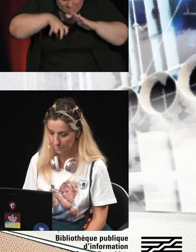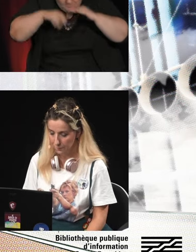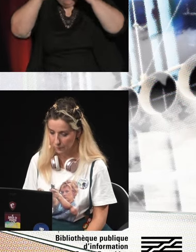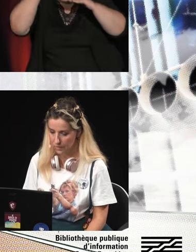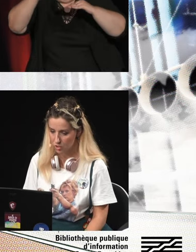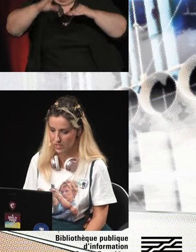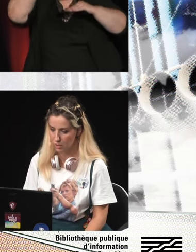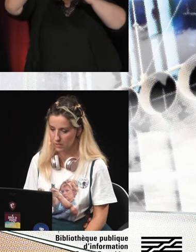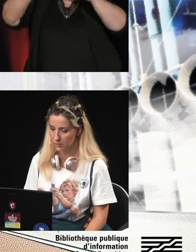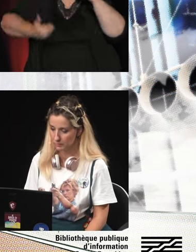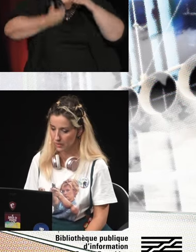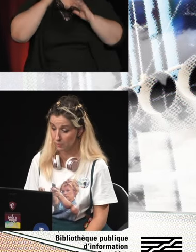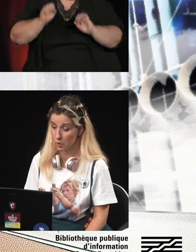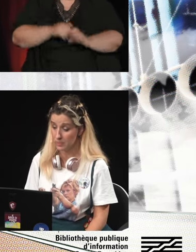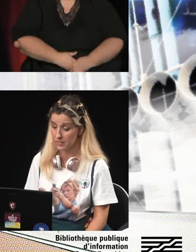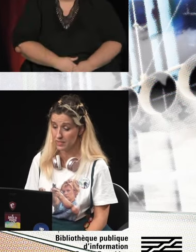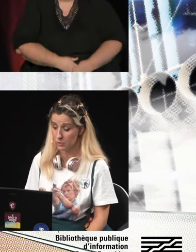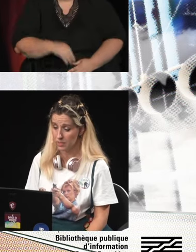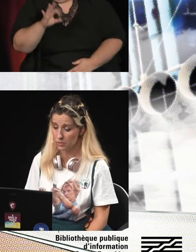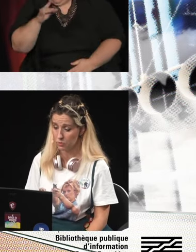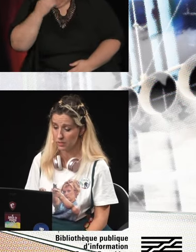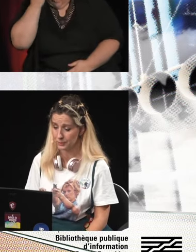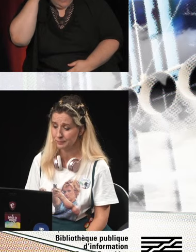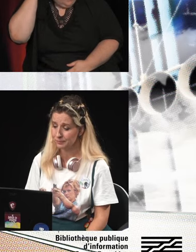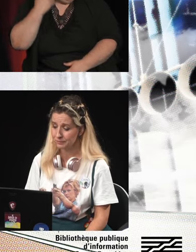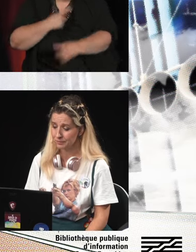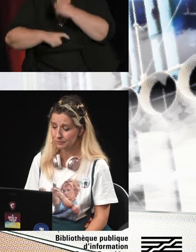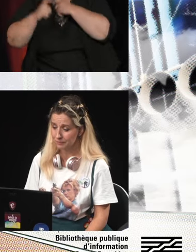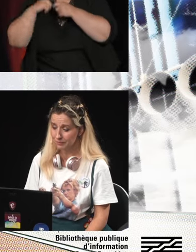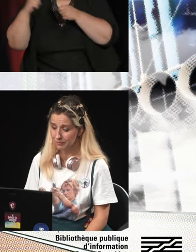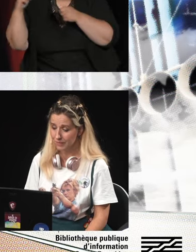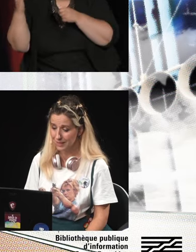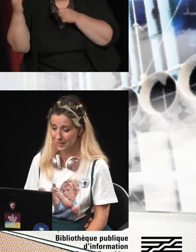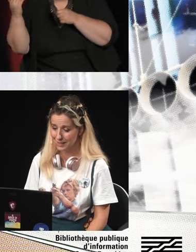mal. Je disais quoi avant? Il va falloir me backciter la conversation. Hein.